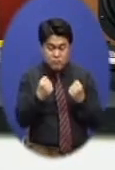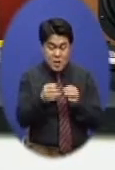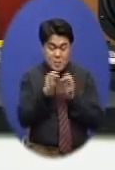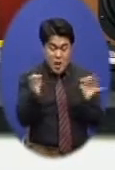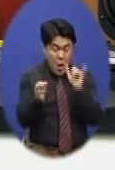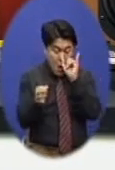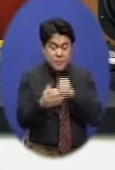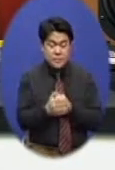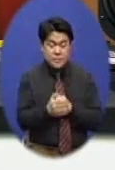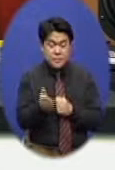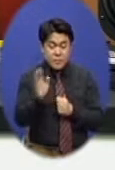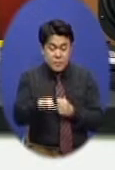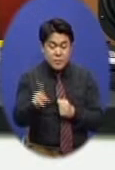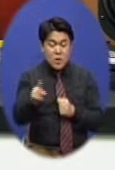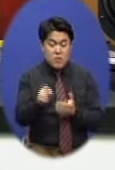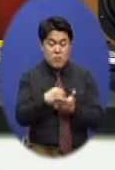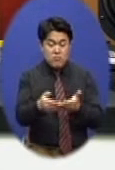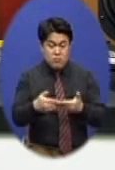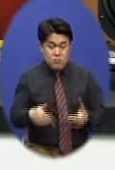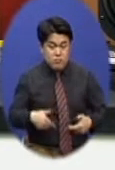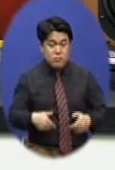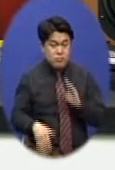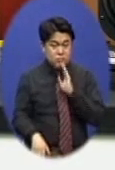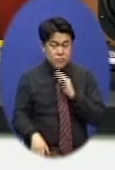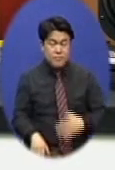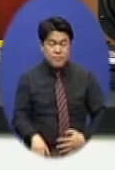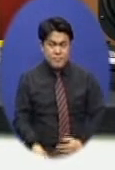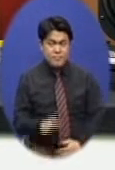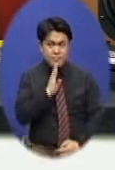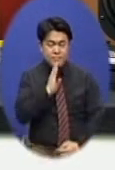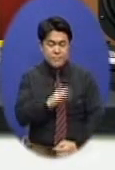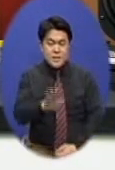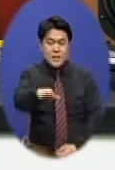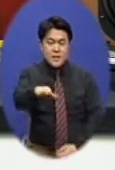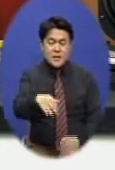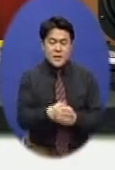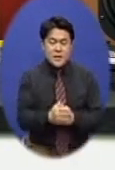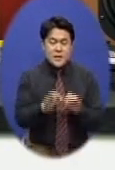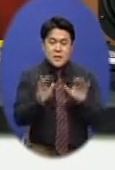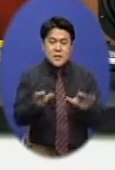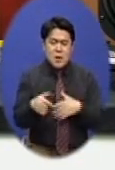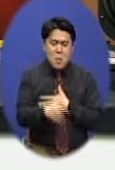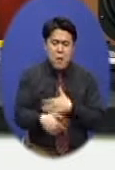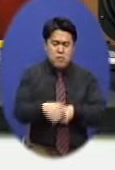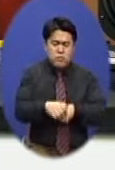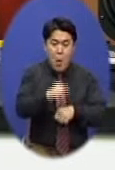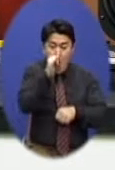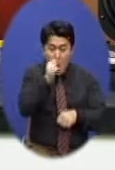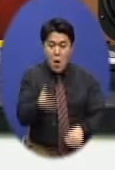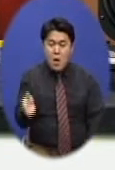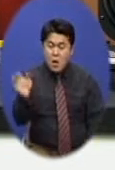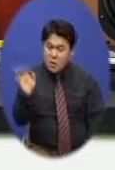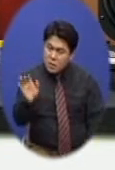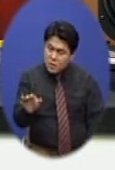해쳤는데 네. 그 보상을 해야 됩니다. 네. 그럼요. 네. 아이고. 네. 아버님 근데 이렇게 또 불편하신데도 불구하고